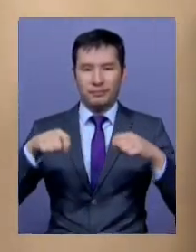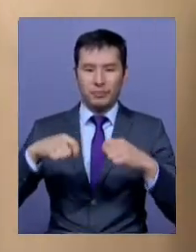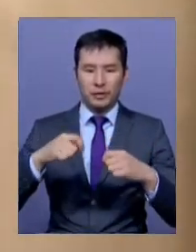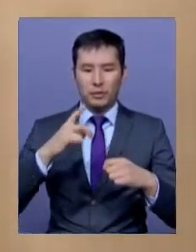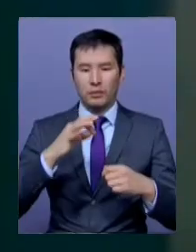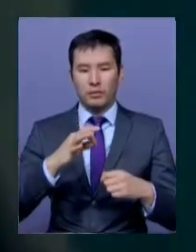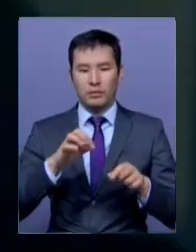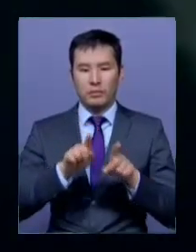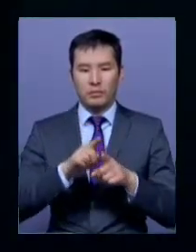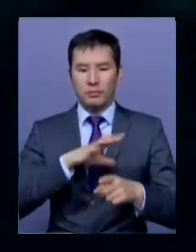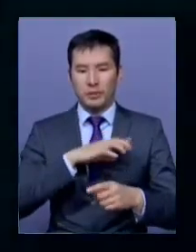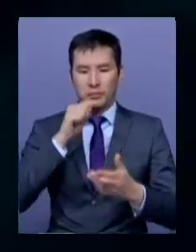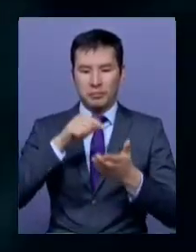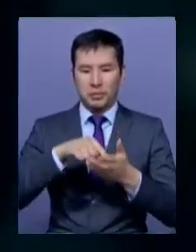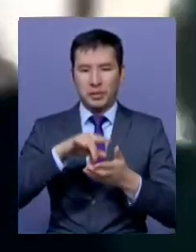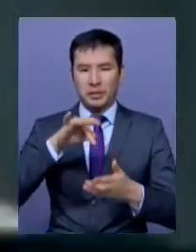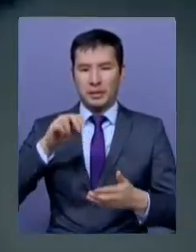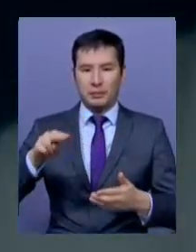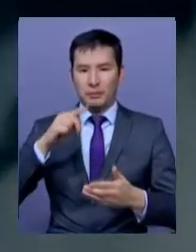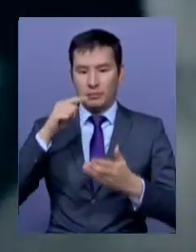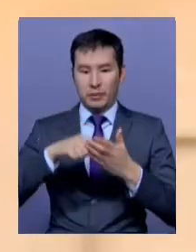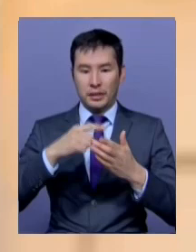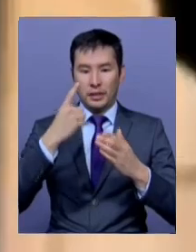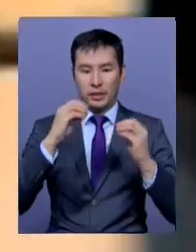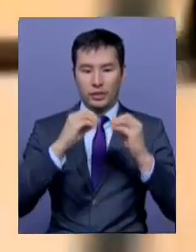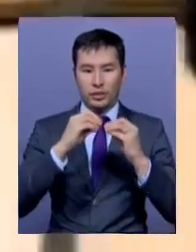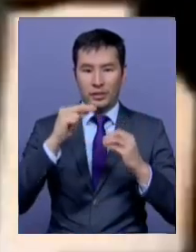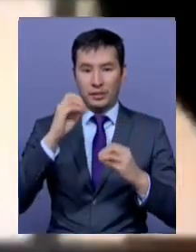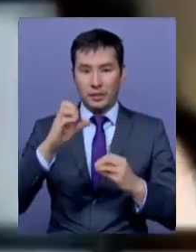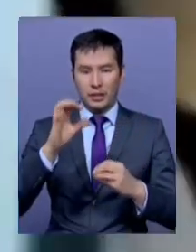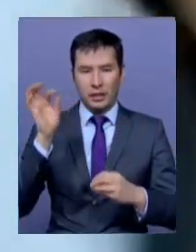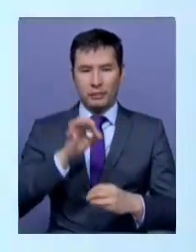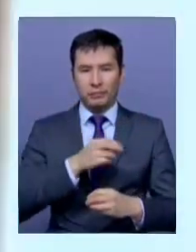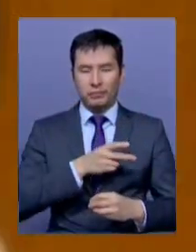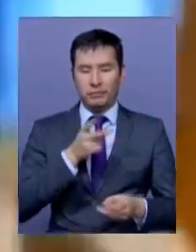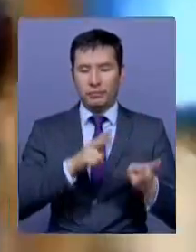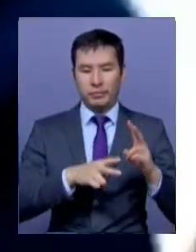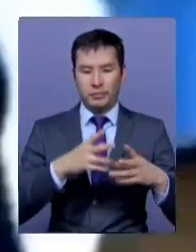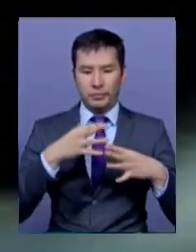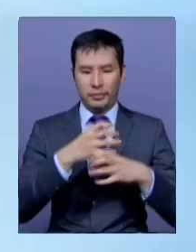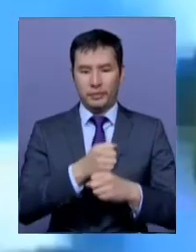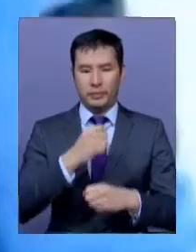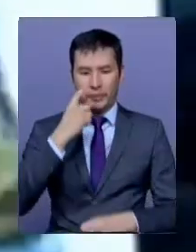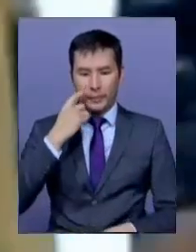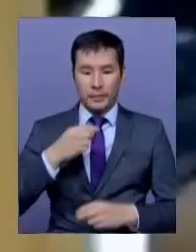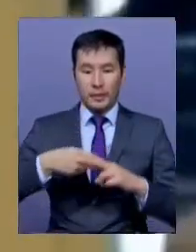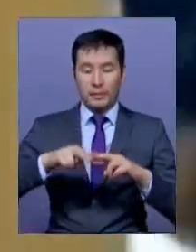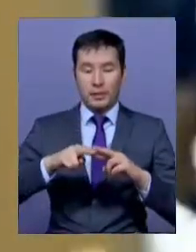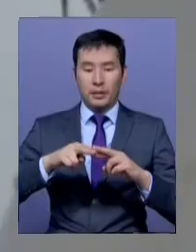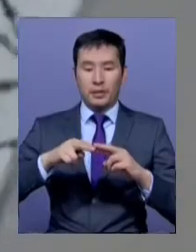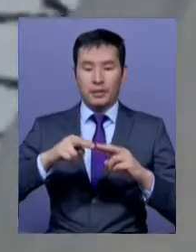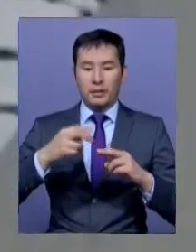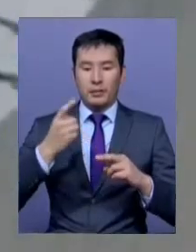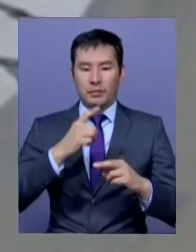тұңғыш президенті елбасы Нұрсұлтан Назарбаевтың жарлығымен 2003 жылы желтоқсанда қабылданып, 2004 жылдың 1 қаңтарынан